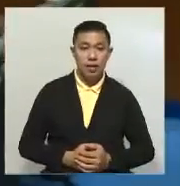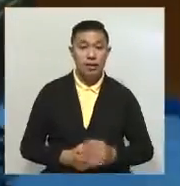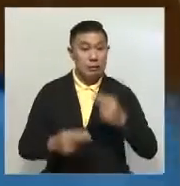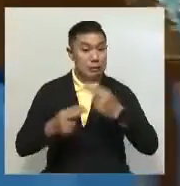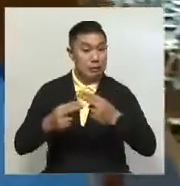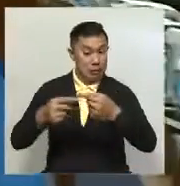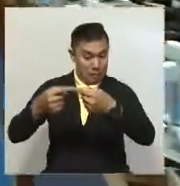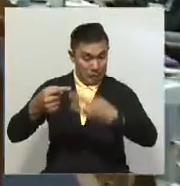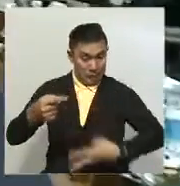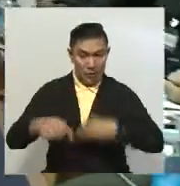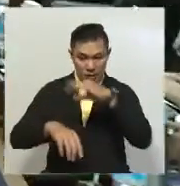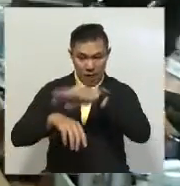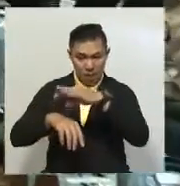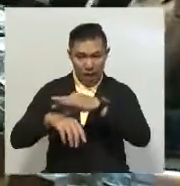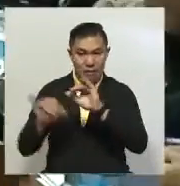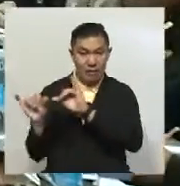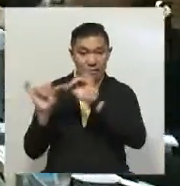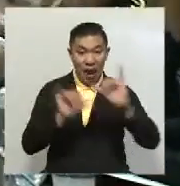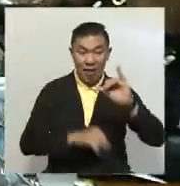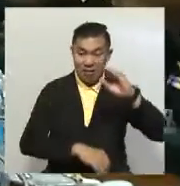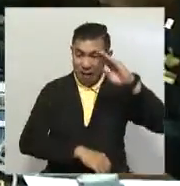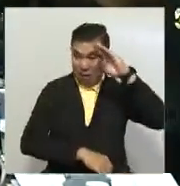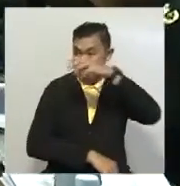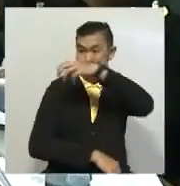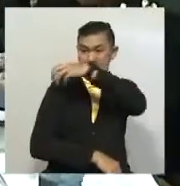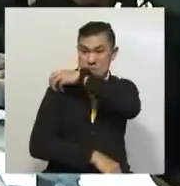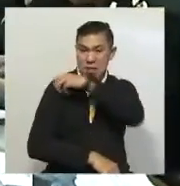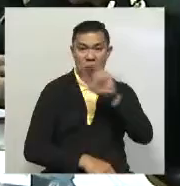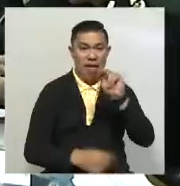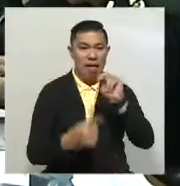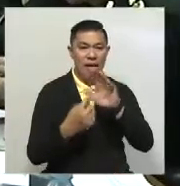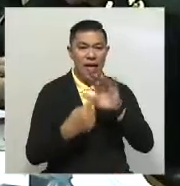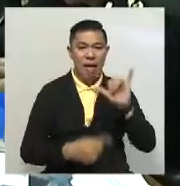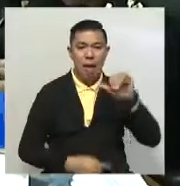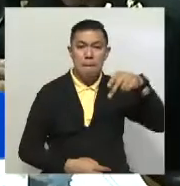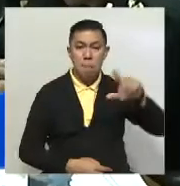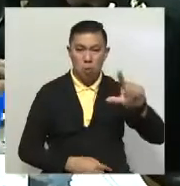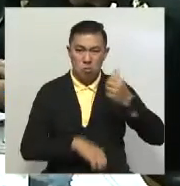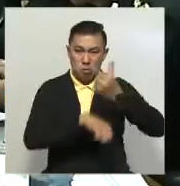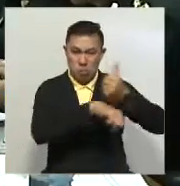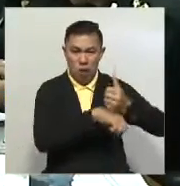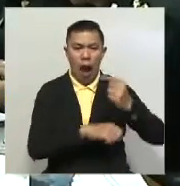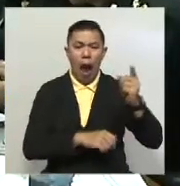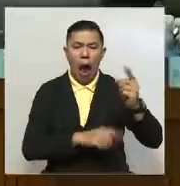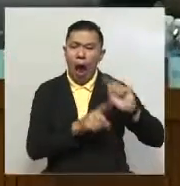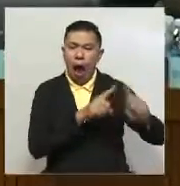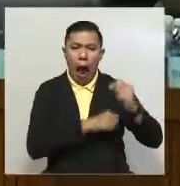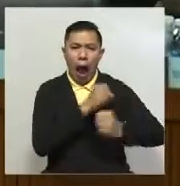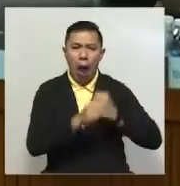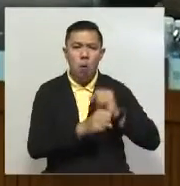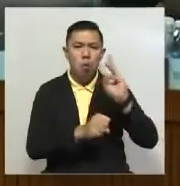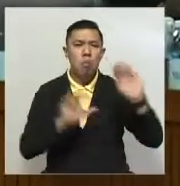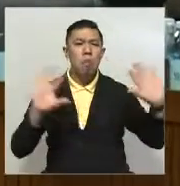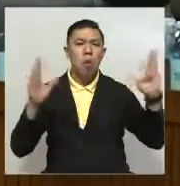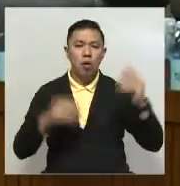สำหรับบัญชีรายชื่อการปรับย้ายนายทหารชั้นนายพลประจำปีนี้ที่ในปีนี้จะมีนายทหารระดับสูงเกษียณอายุราชการอ